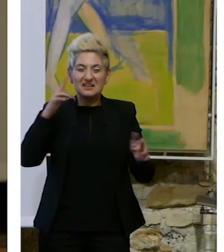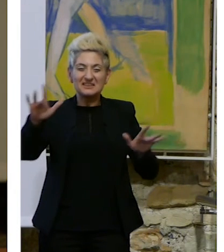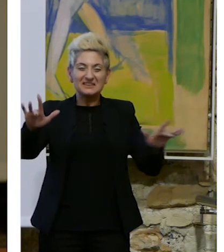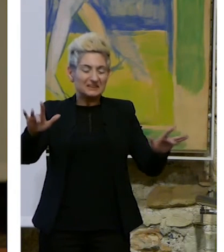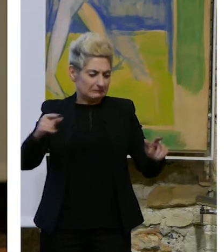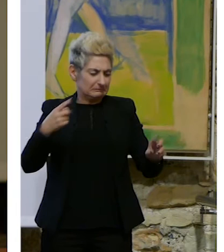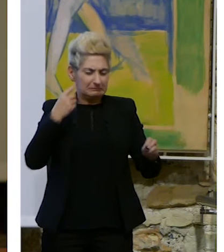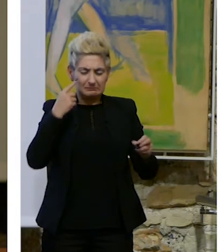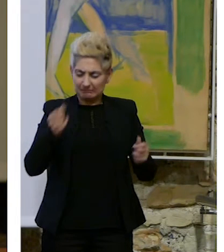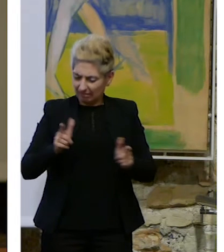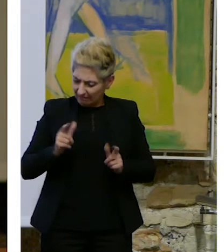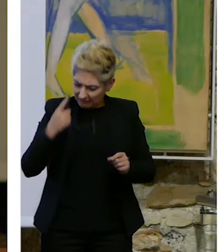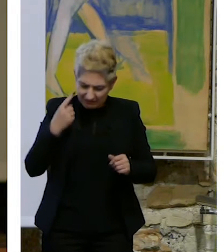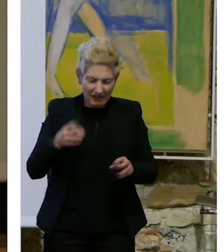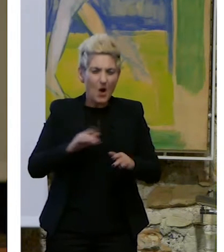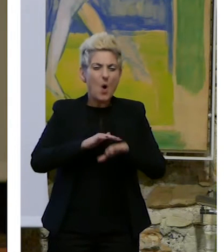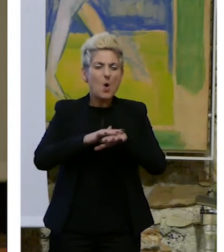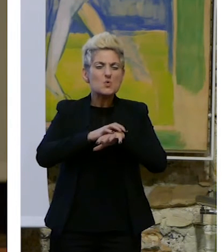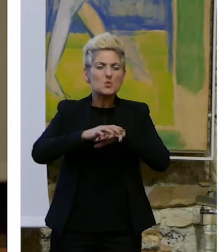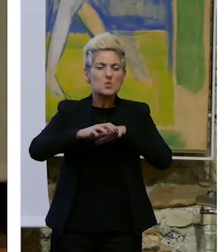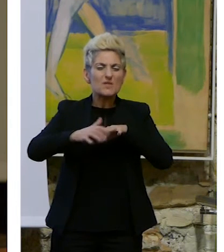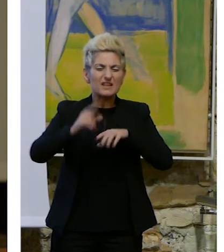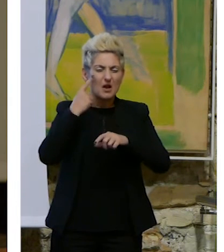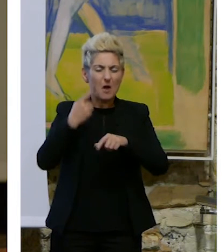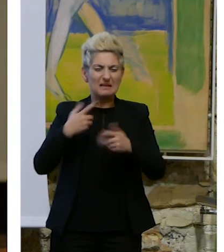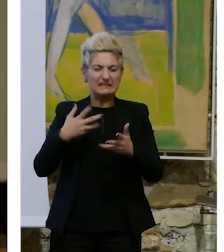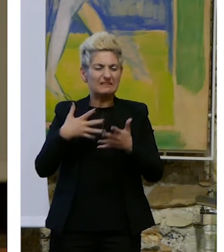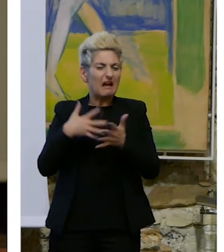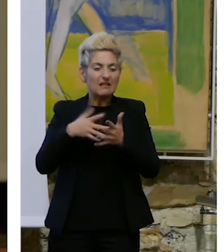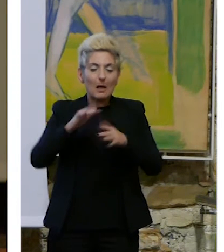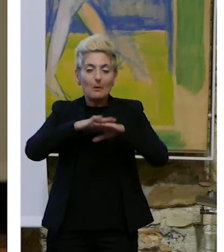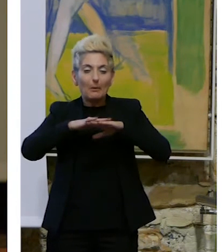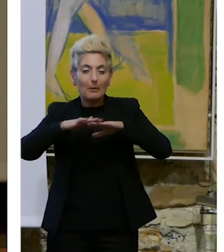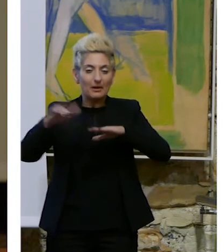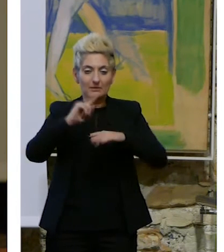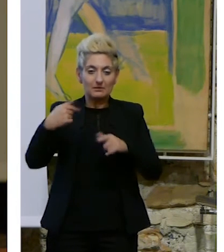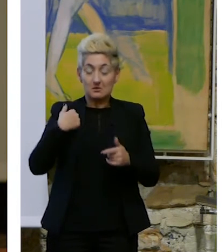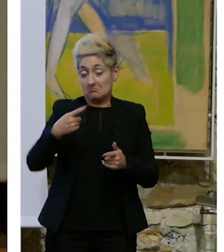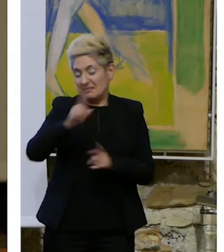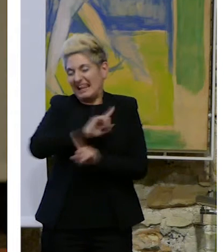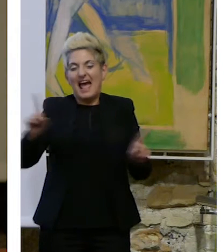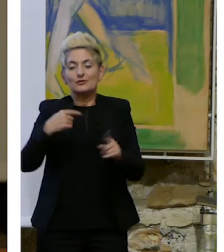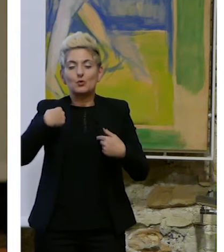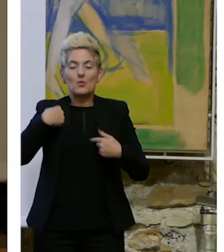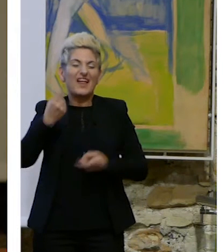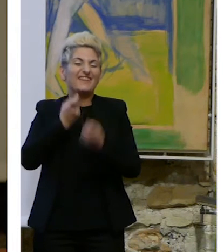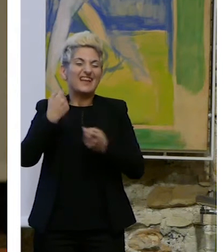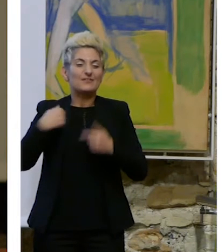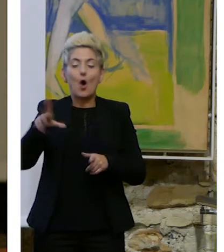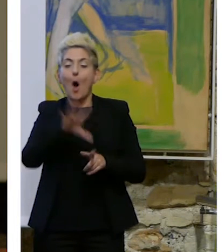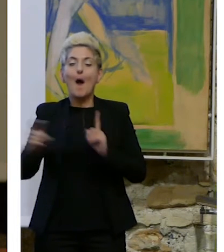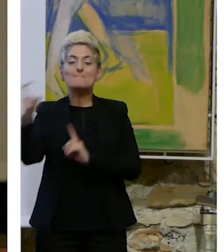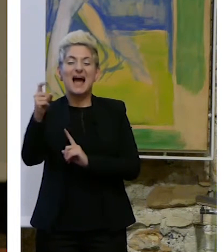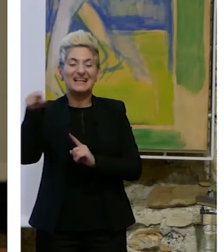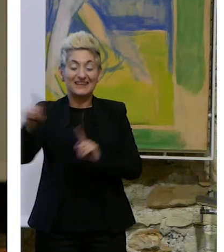ruvidi, erano intollerabilmente ruvidi. Nessun brianzolo, nessun marchigiano che